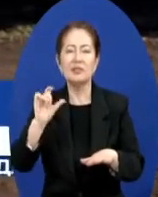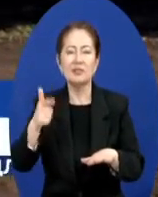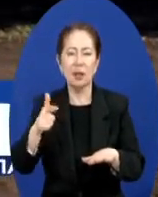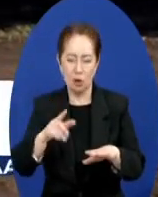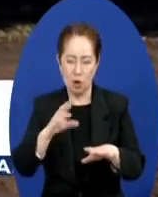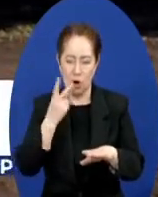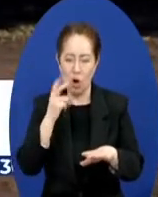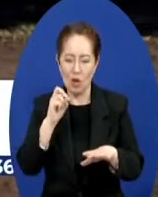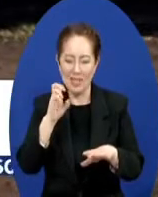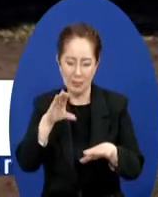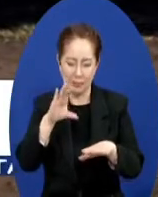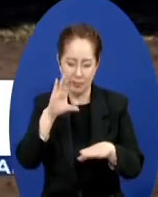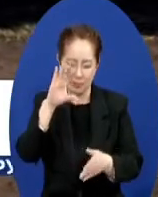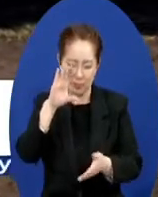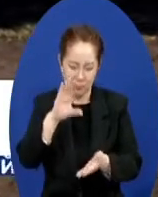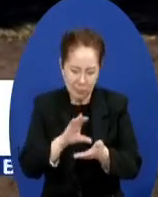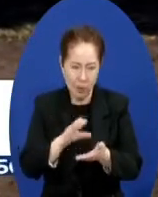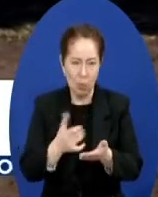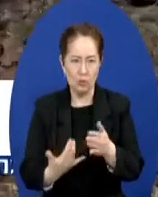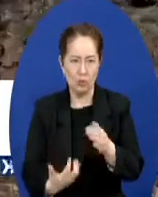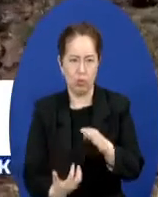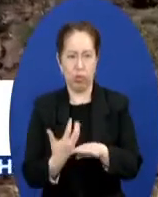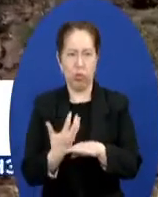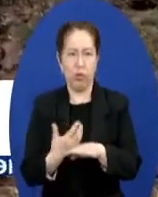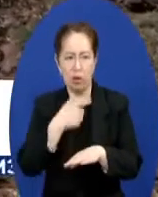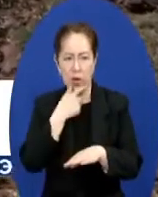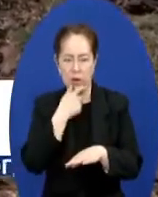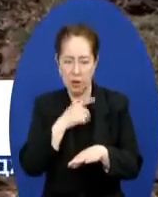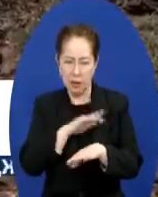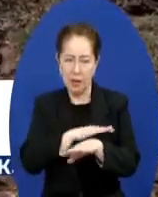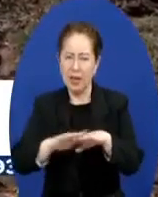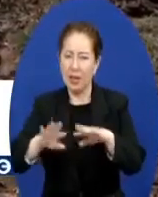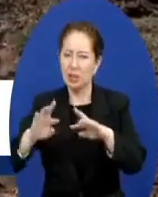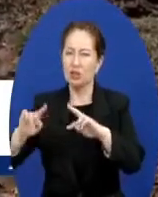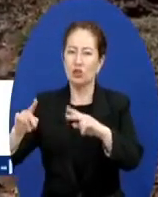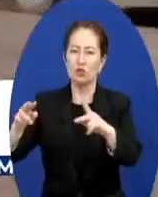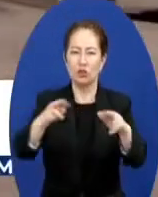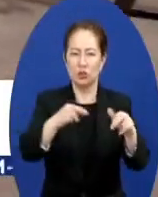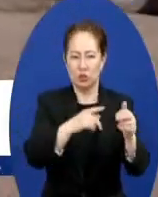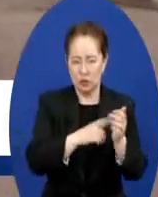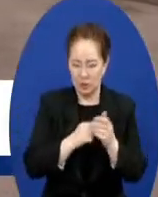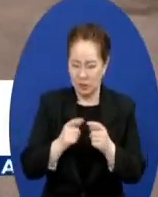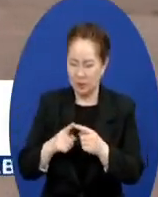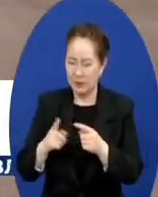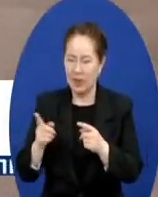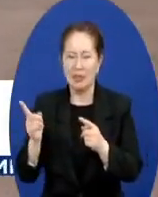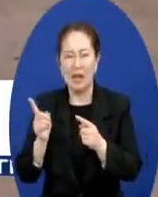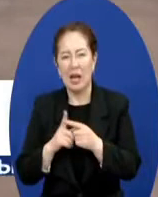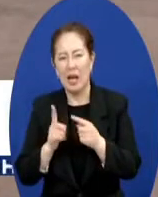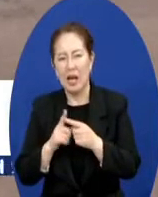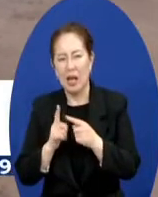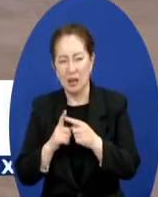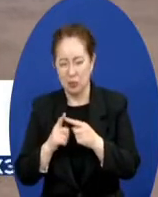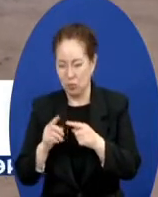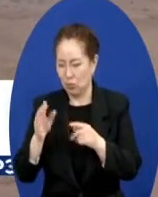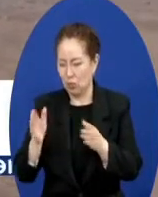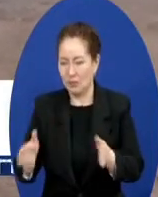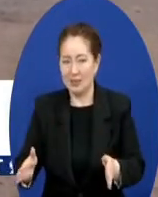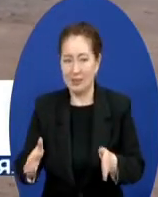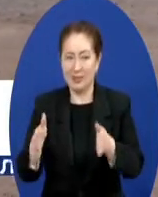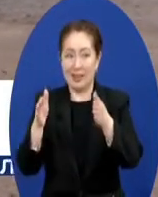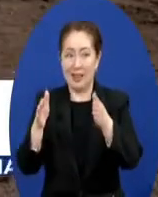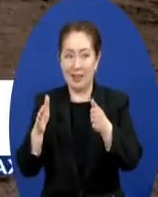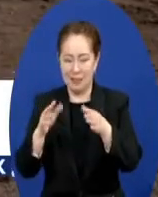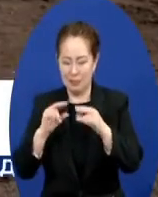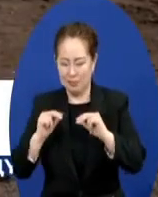нэг 20 сая тухайл хөрсний ус гарч ирж байгаа байхгүй. Энэ хөрсийг солино. Дандаа тийм хатан юугаар одоо 70 га